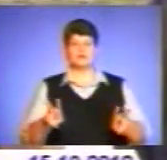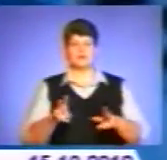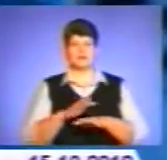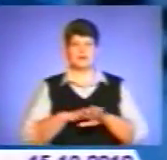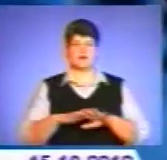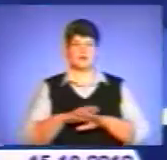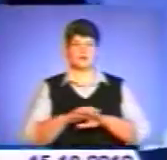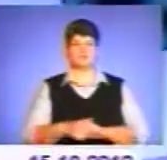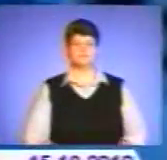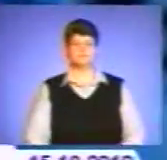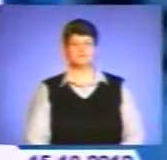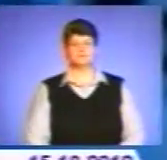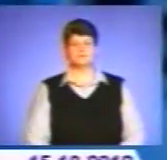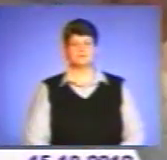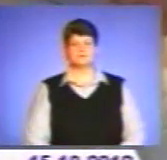ярмарки.